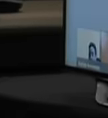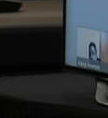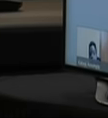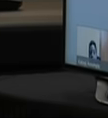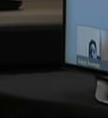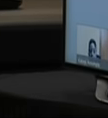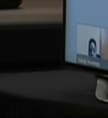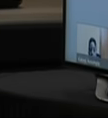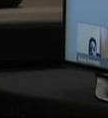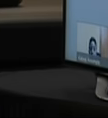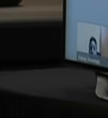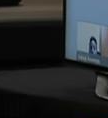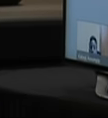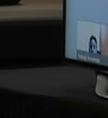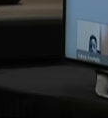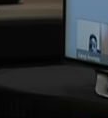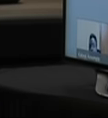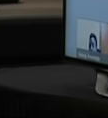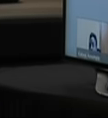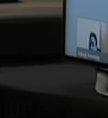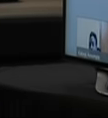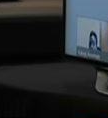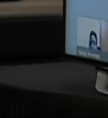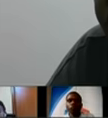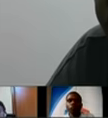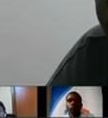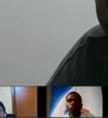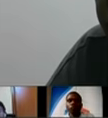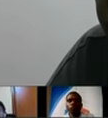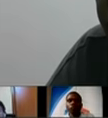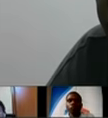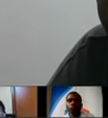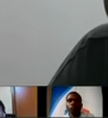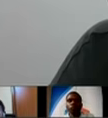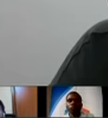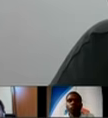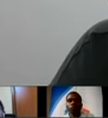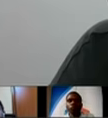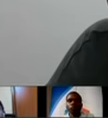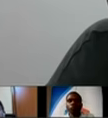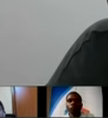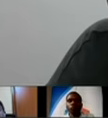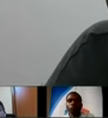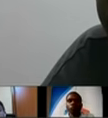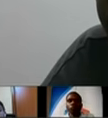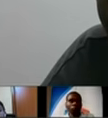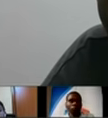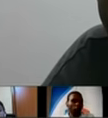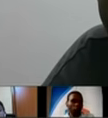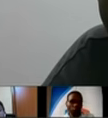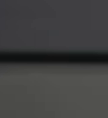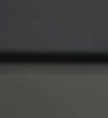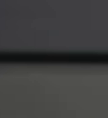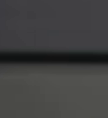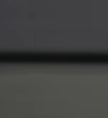Sur la question de savoir si le programme du gouvernement 2017-2024 ne sera pas affecté par cette pandémie,